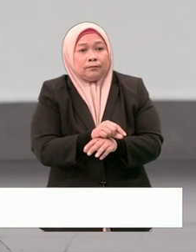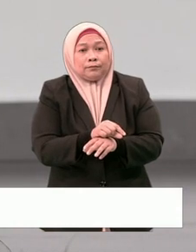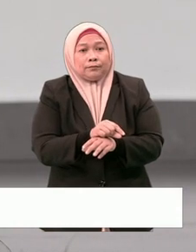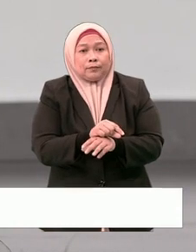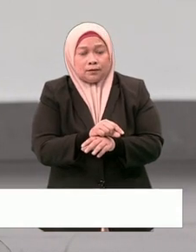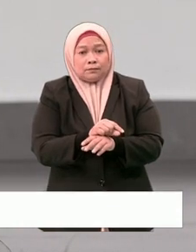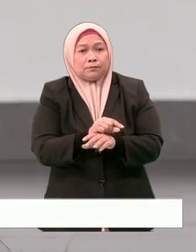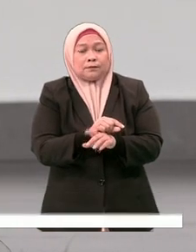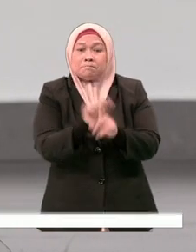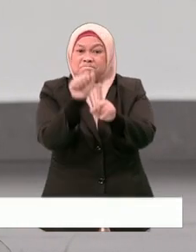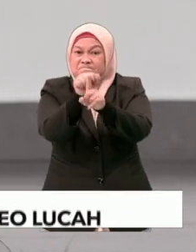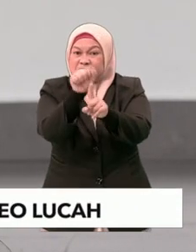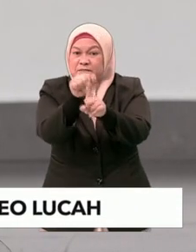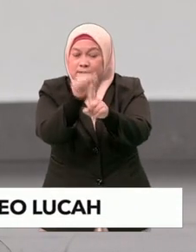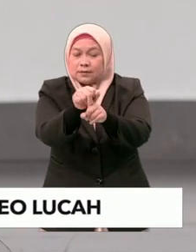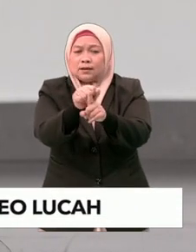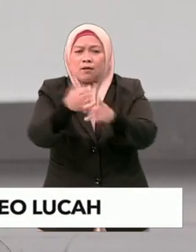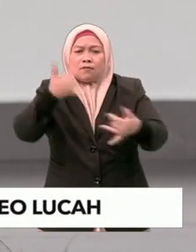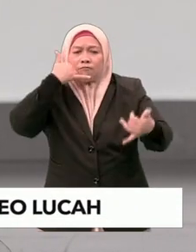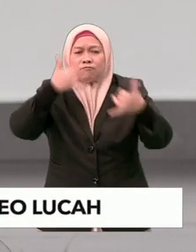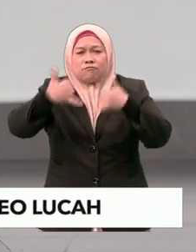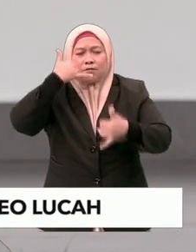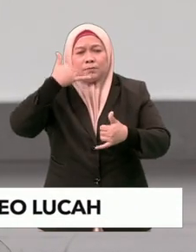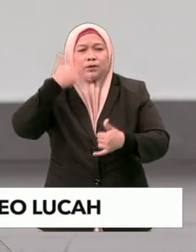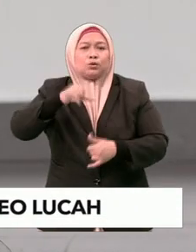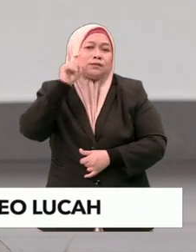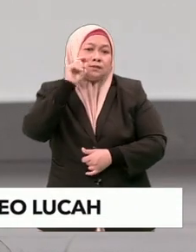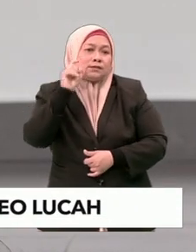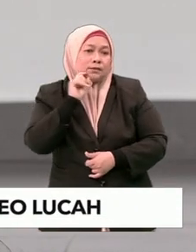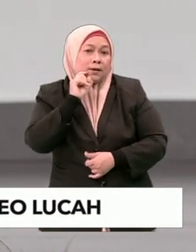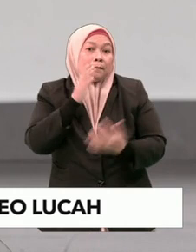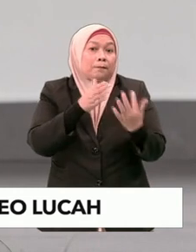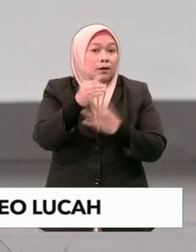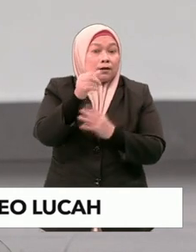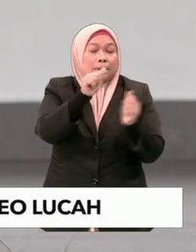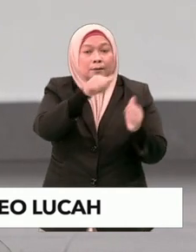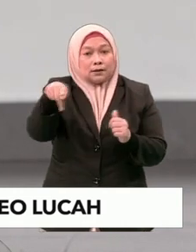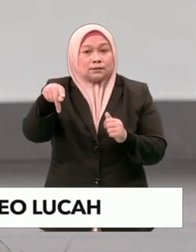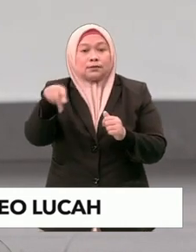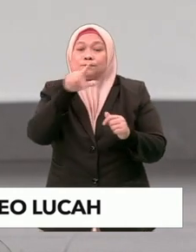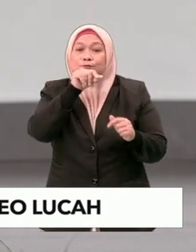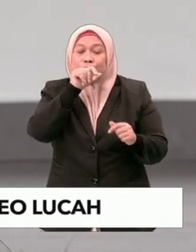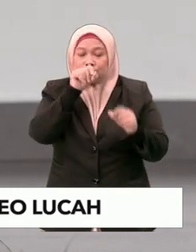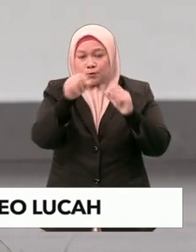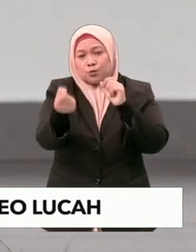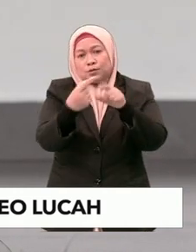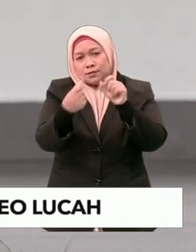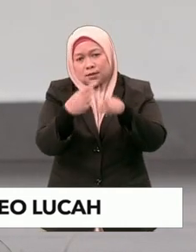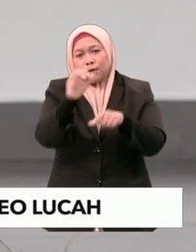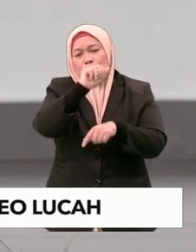memperdaya mangsa yang membuat panggilan video bocah Melalui aplikasi WeChat Facebook WhatsApp